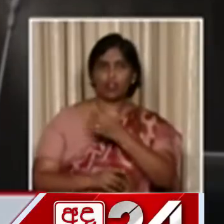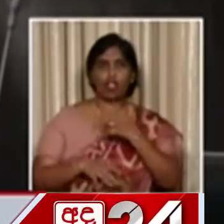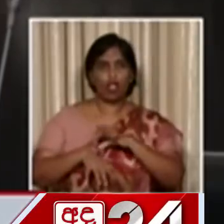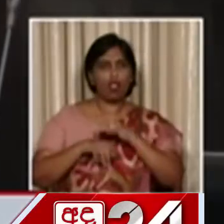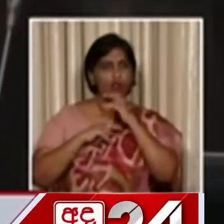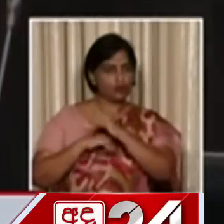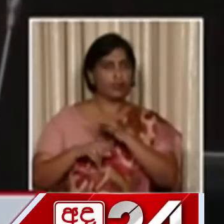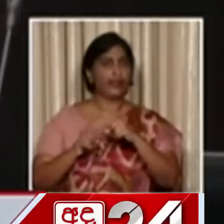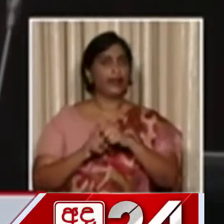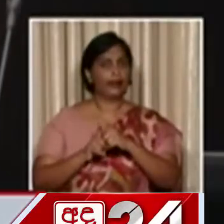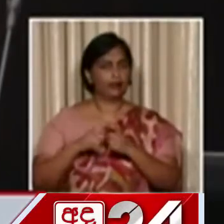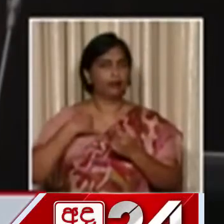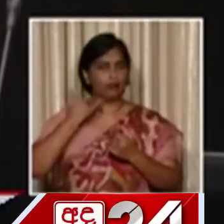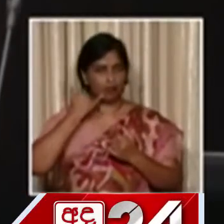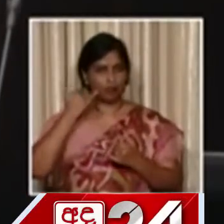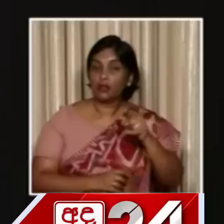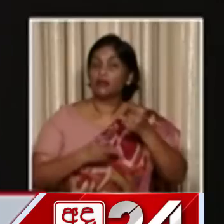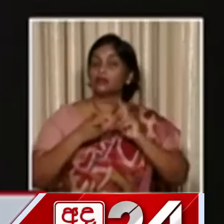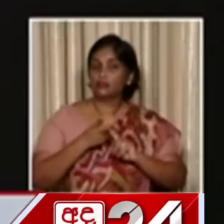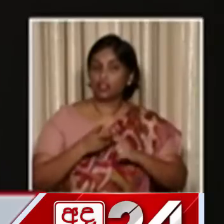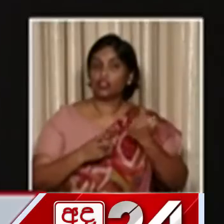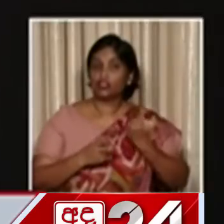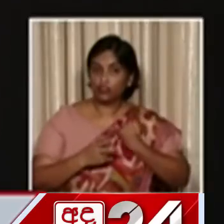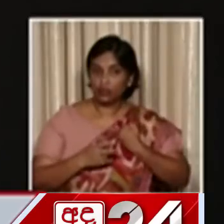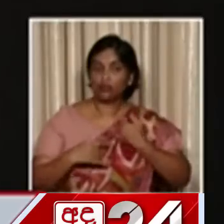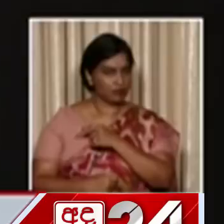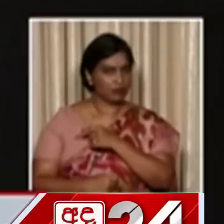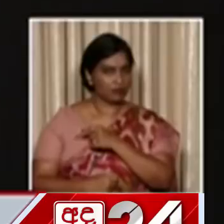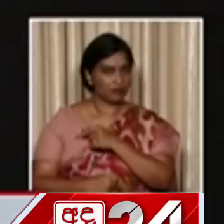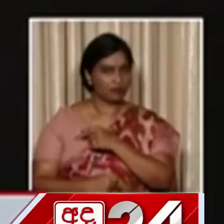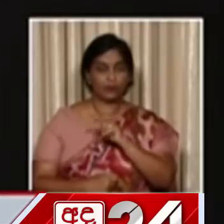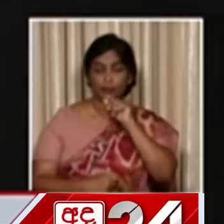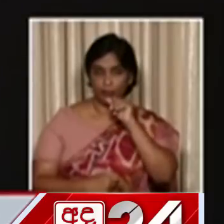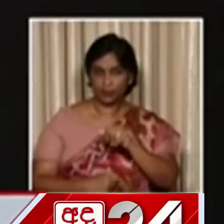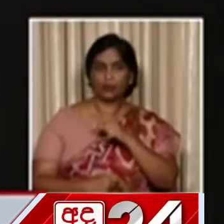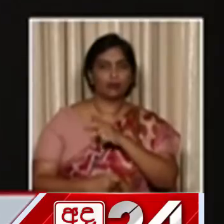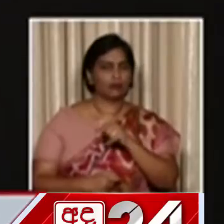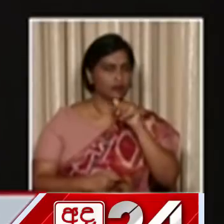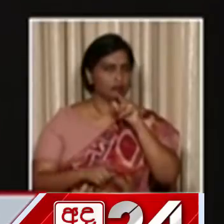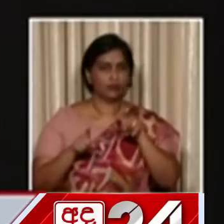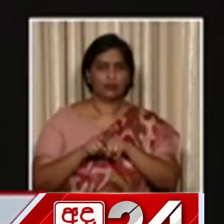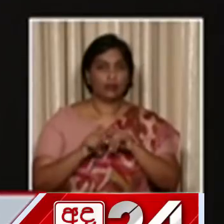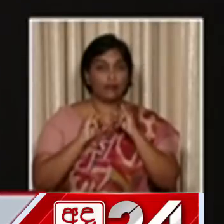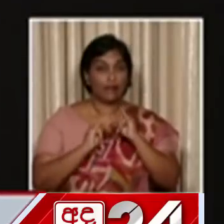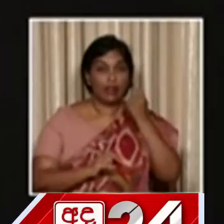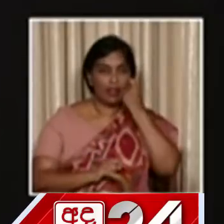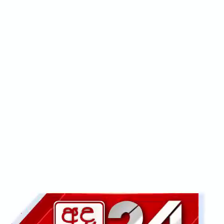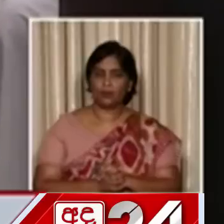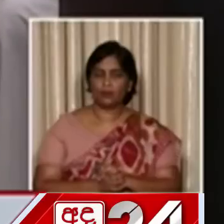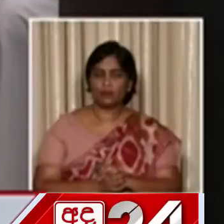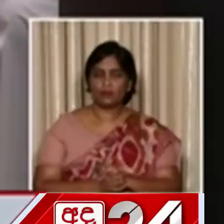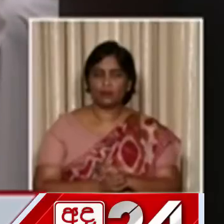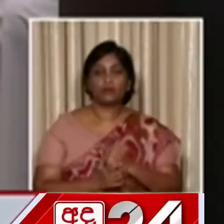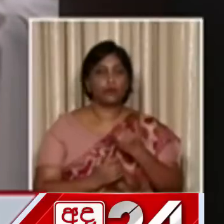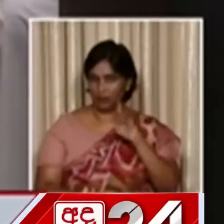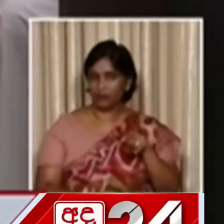ඉන්න අධ්‍යක්ෂකවරියගෙන් මොකද්ද සිද්ධ වුනේ? වෛද්‍යවරුන්ට එක මං කතා කරා. කිසිම විදියක වැරදි චේතනාවෙන් එතෙන්ට ගියේ නැහැ.